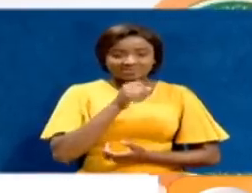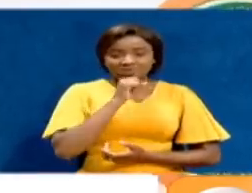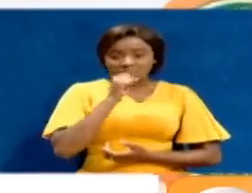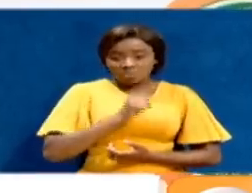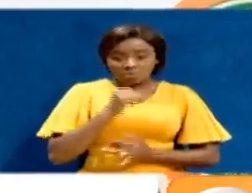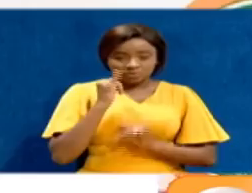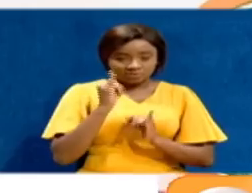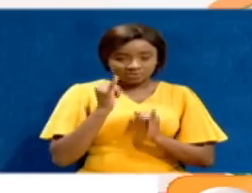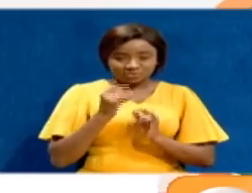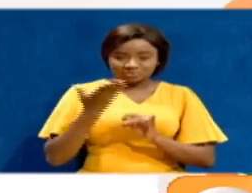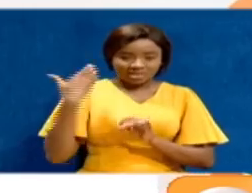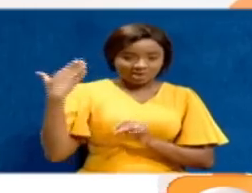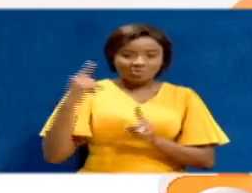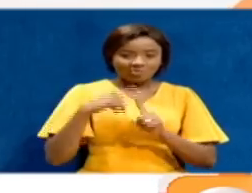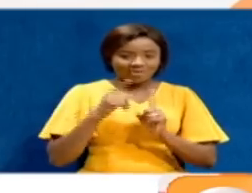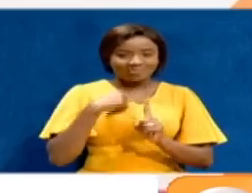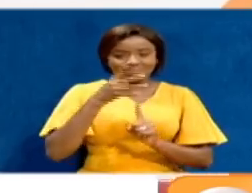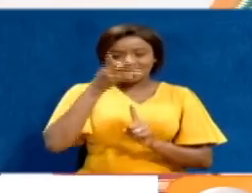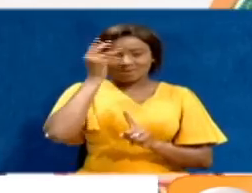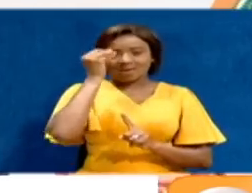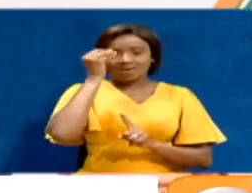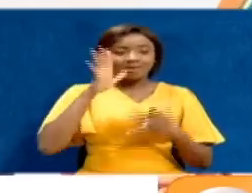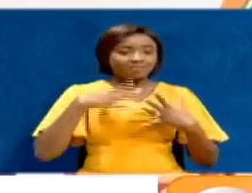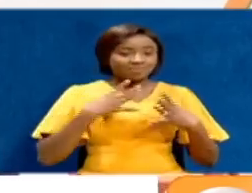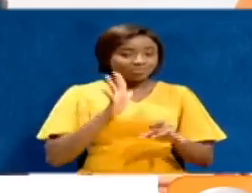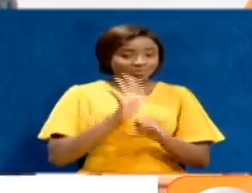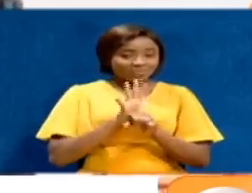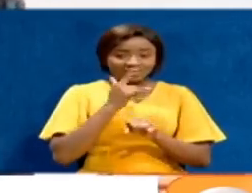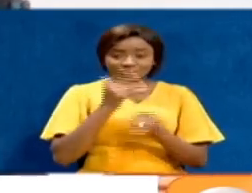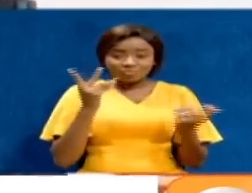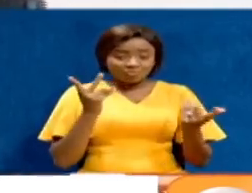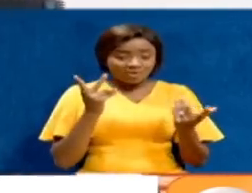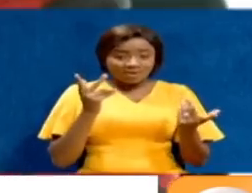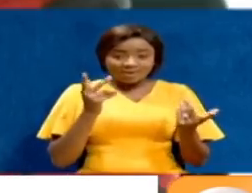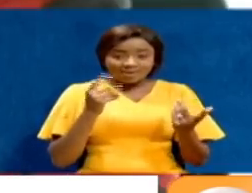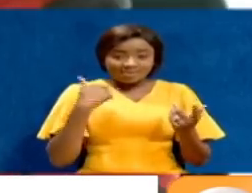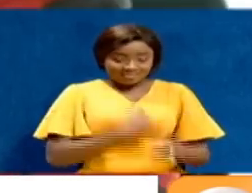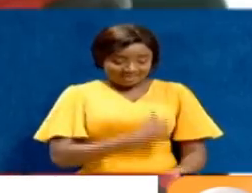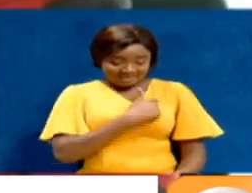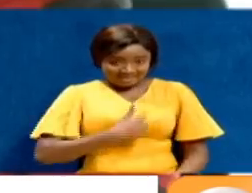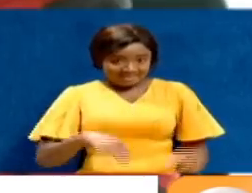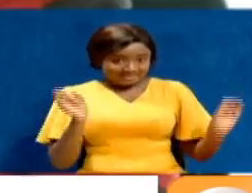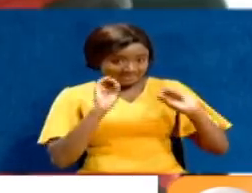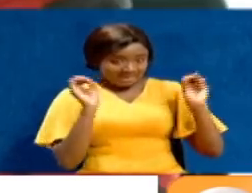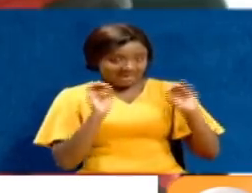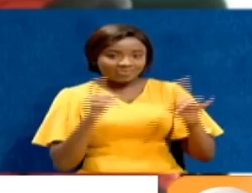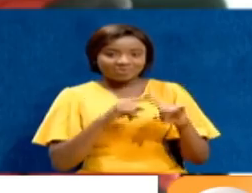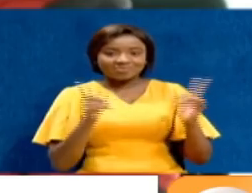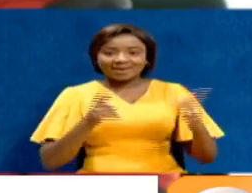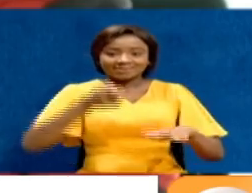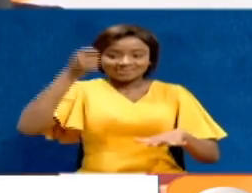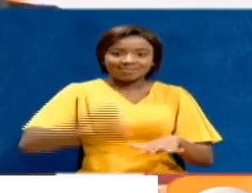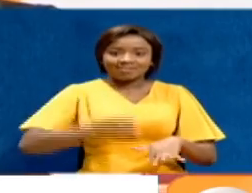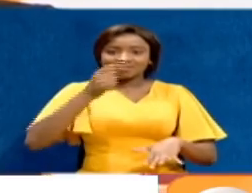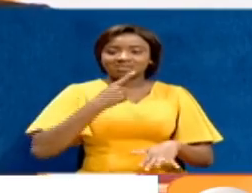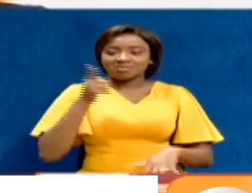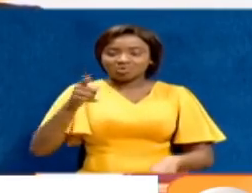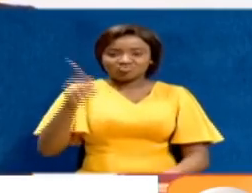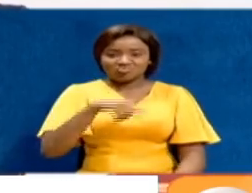lakini alimfunza kuhusu machungu ya wengi wanaoshtakiwa bila ya kuwa na hatia. As you sit as a judicial